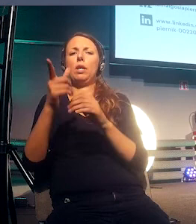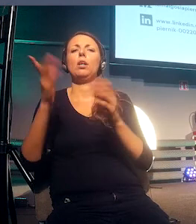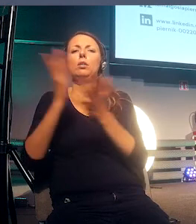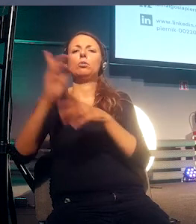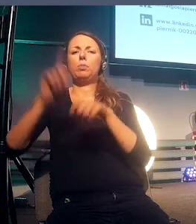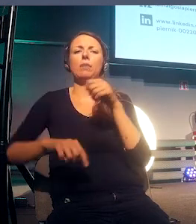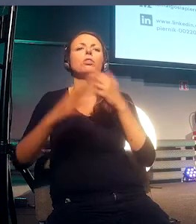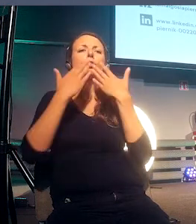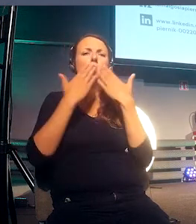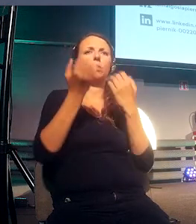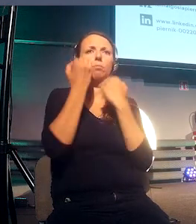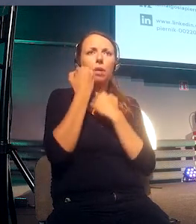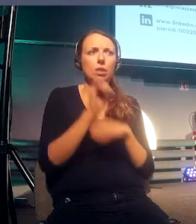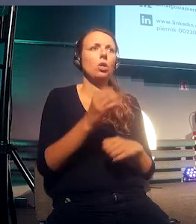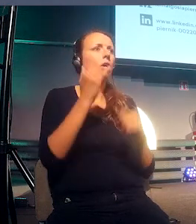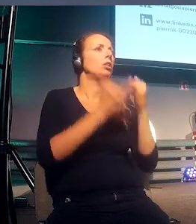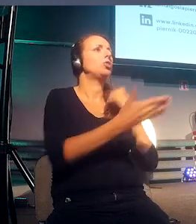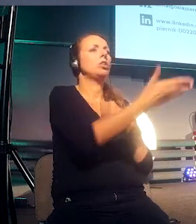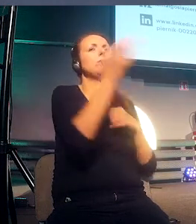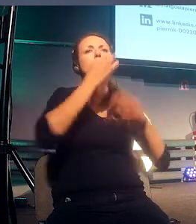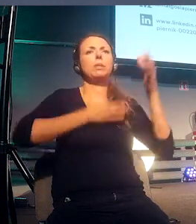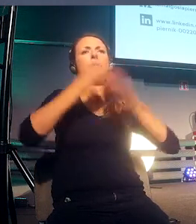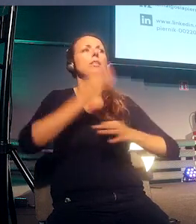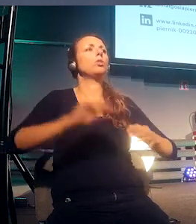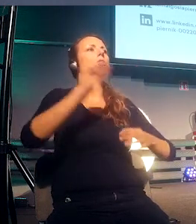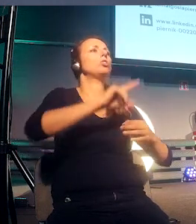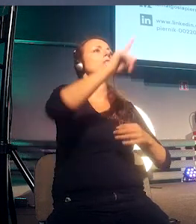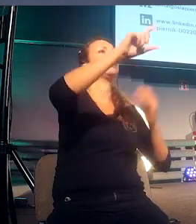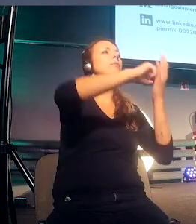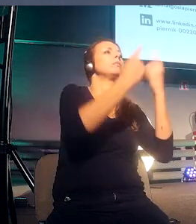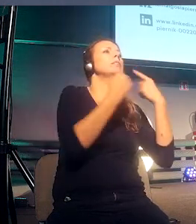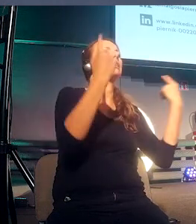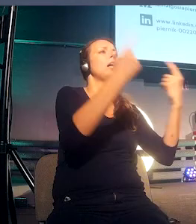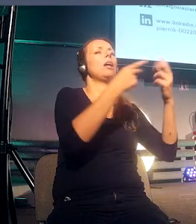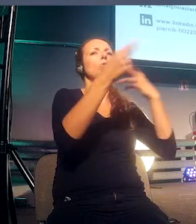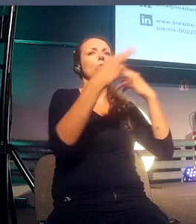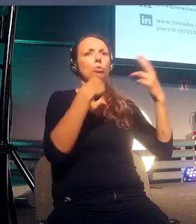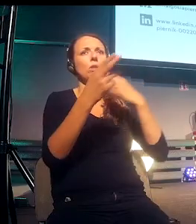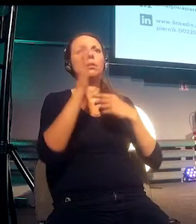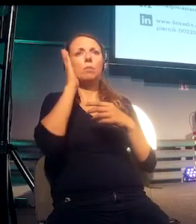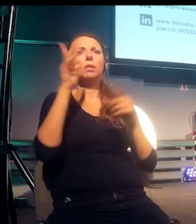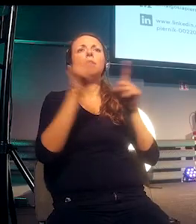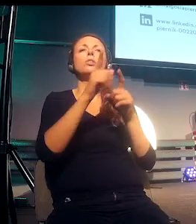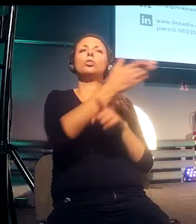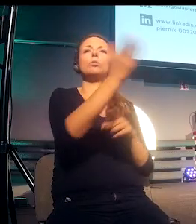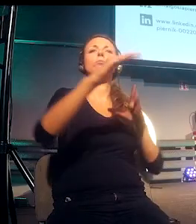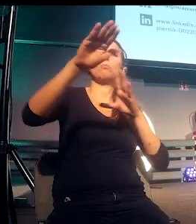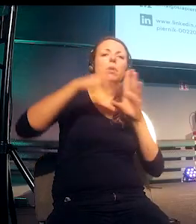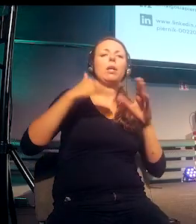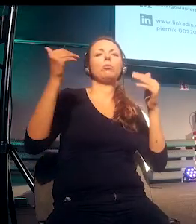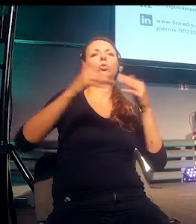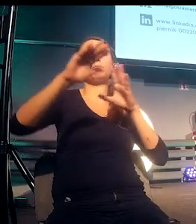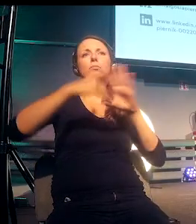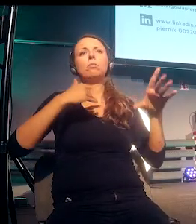macie jakieś pytania do mnie, to będę tam jeszcze w sali do konsultacji. Zapraszam, też możecie napisać do mnie maila albo napisać do